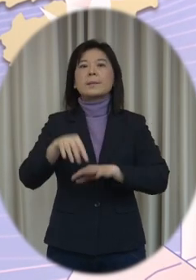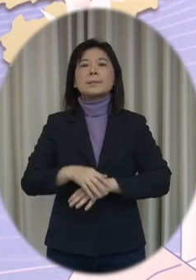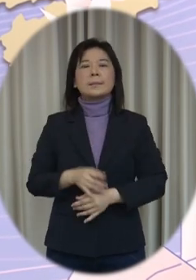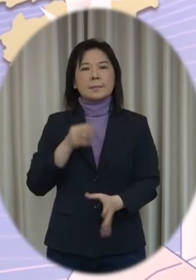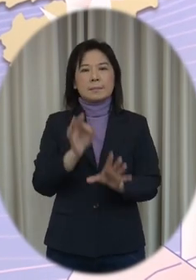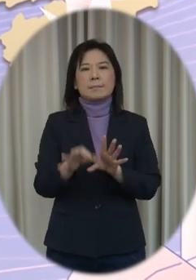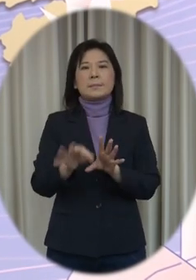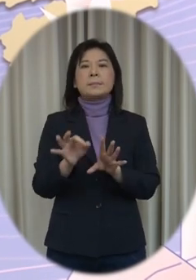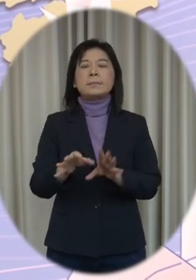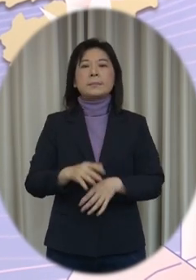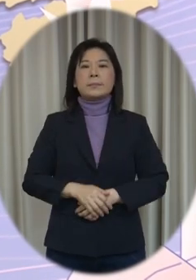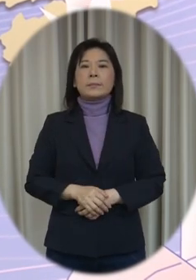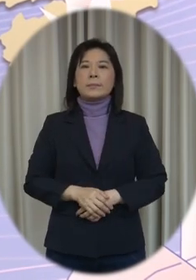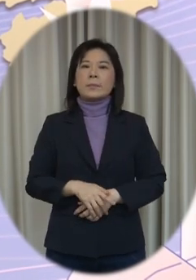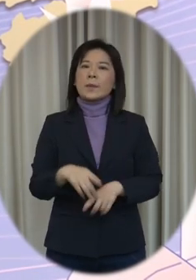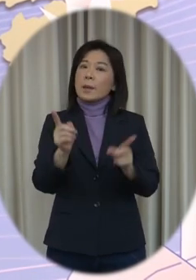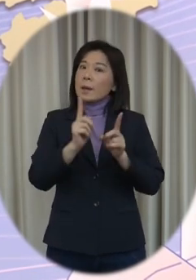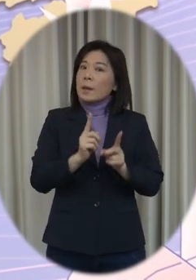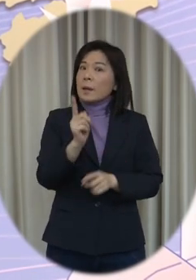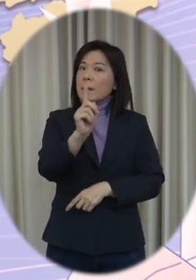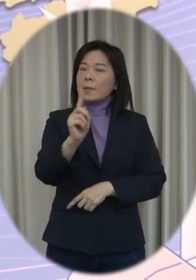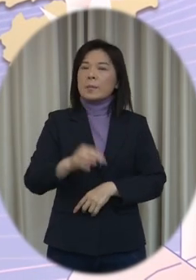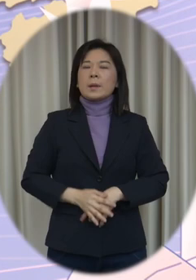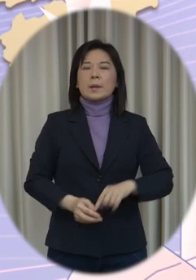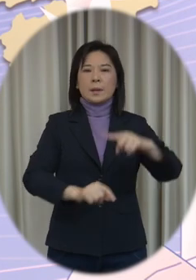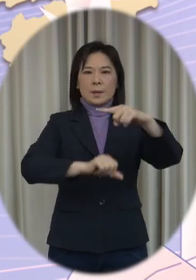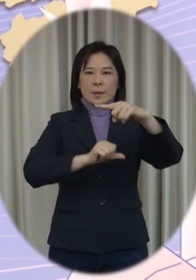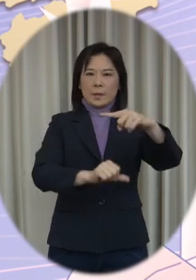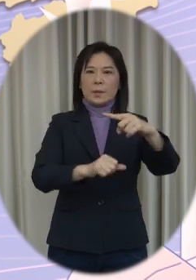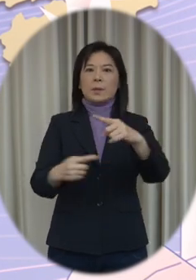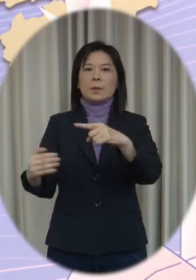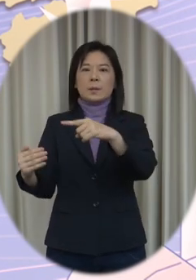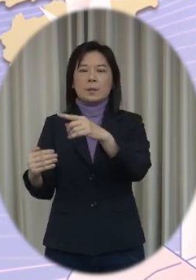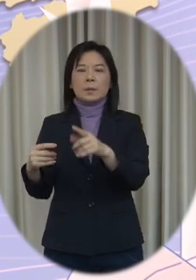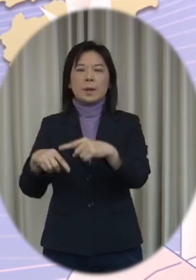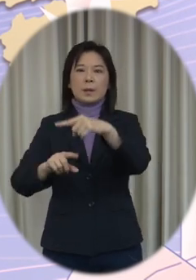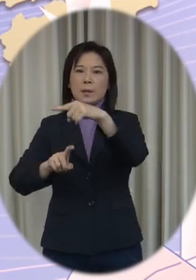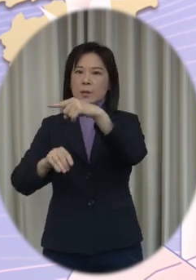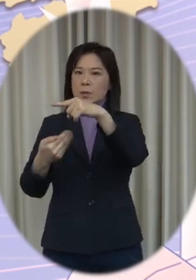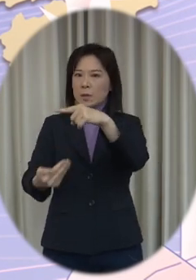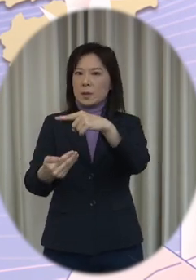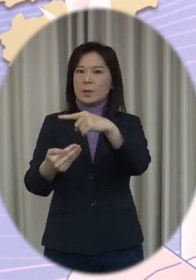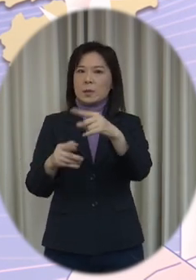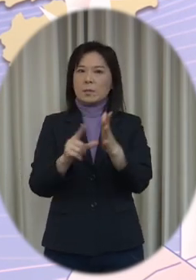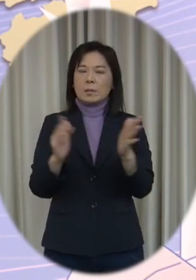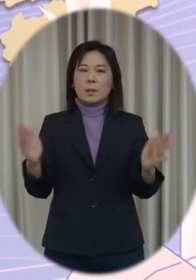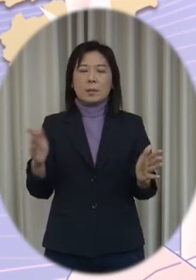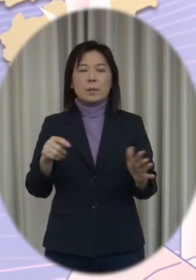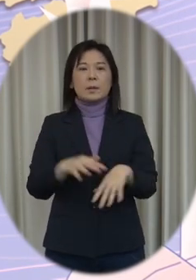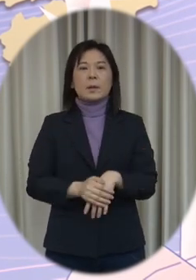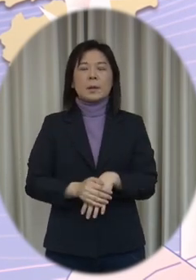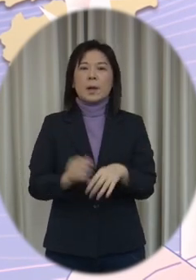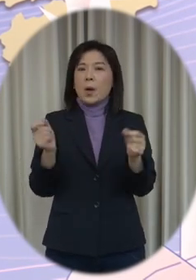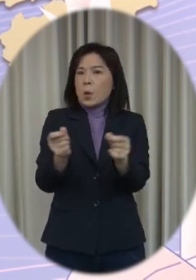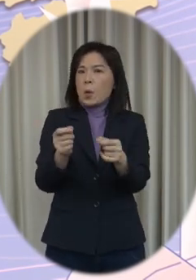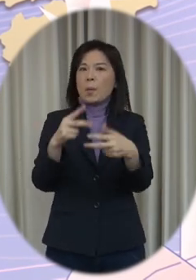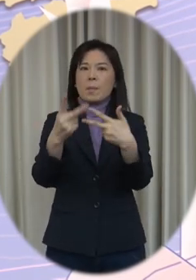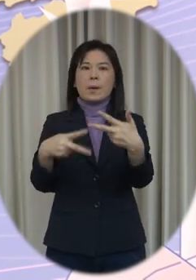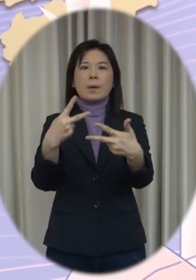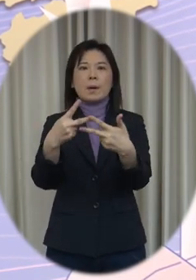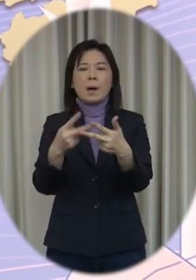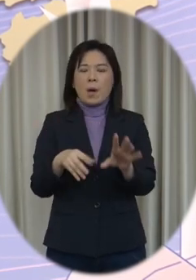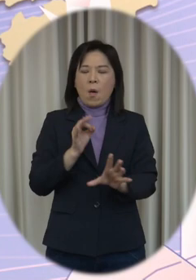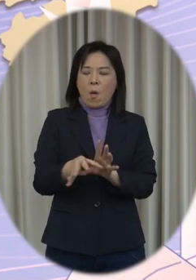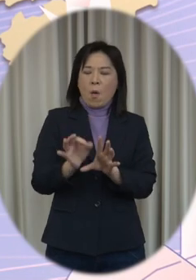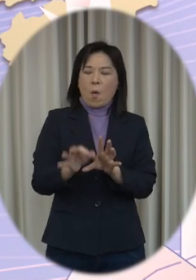专户，我们非常感动。从1月5号到19号专户关闭为止，短短2周之内涌